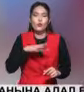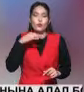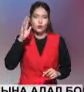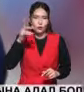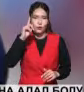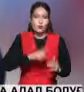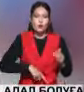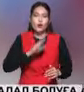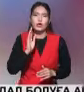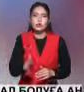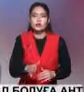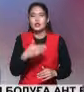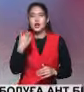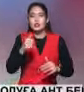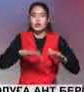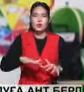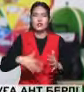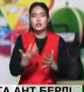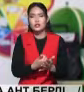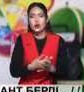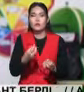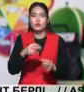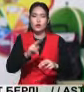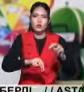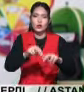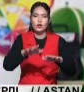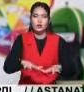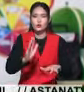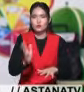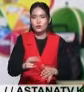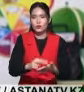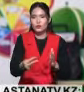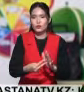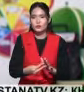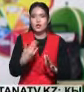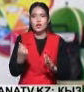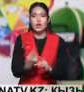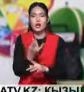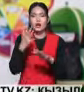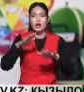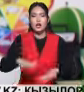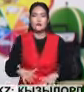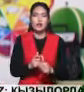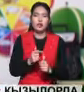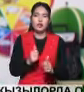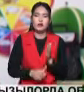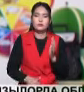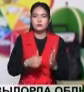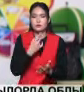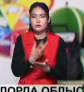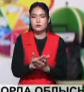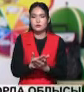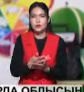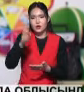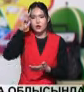Жыл сайын 10 тәрбие орнын салу жоспарда бар. Алдағы 5-6 жылдың ішінде қалада 60